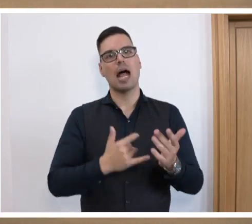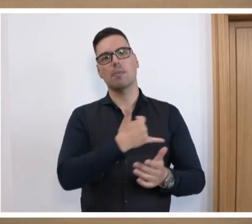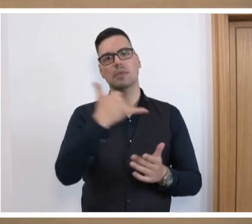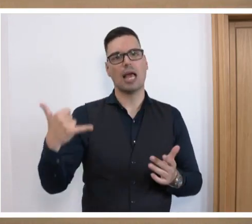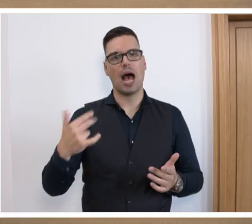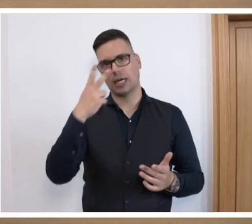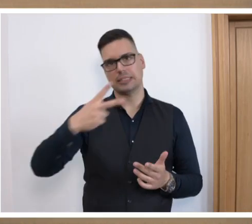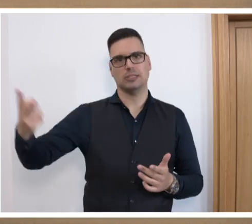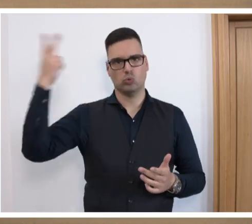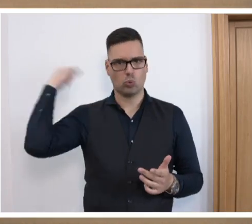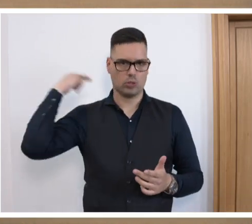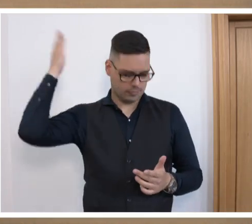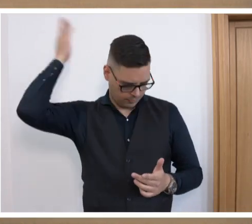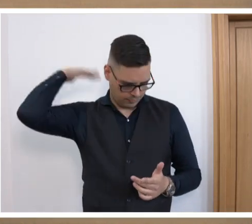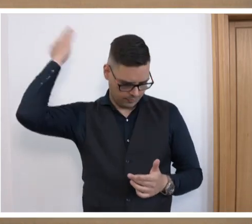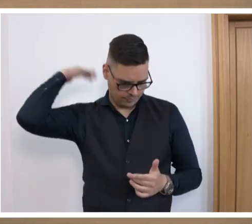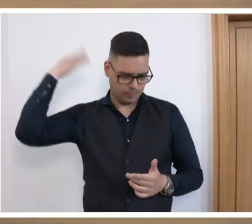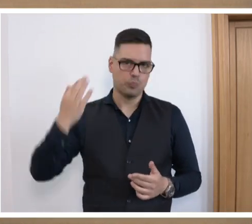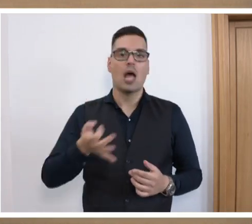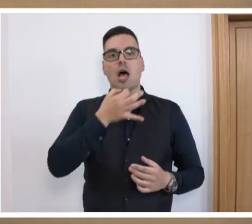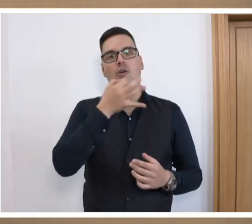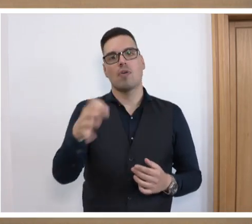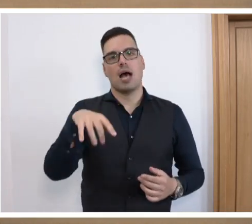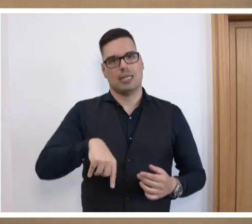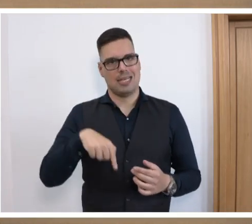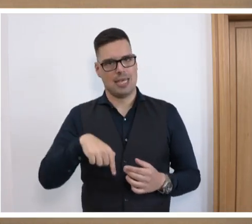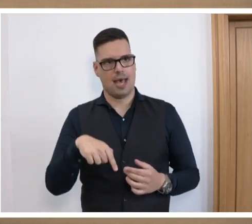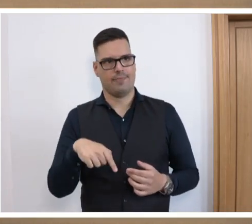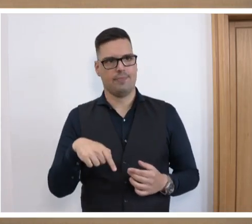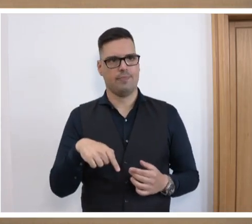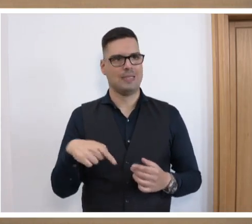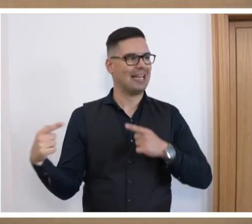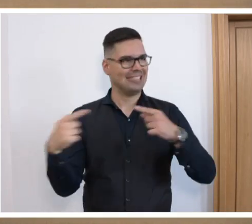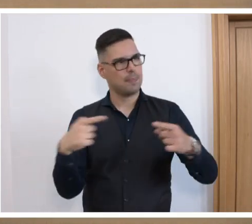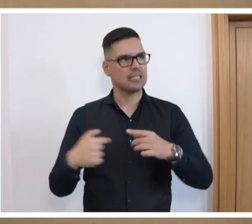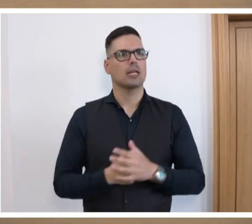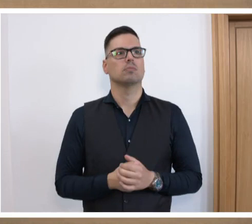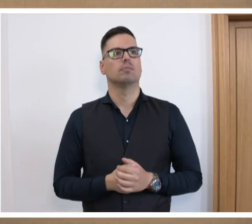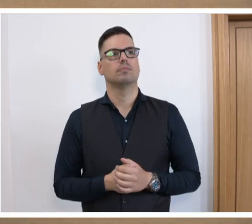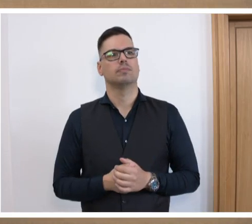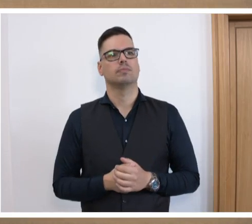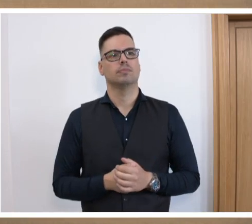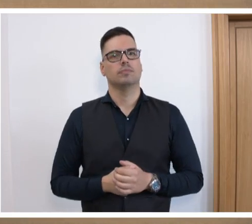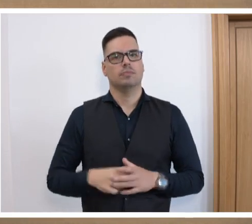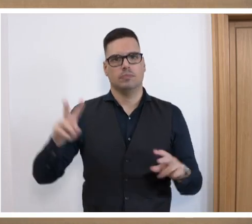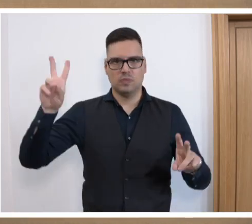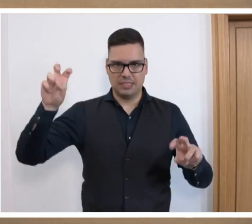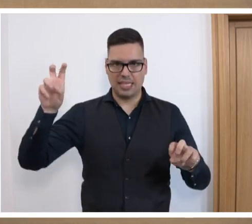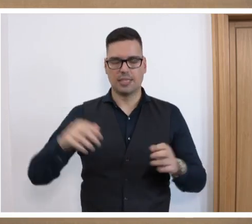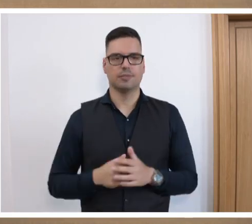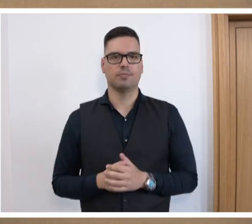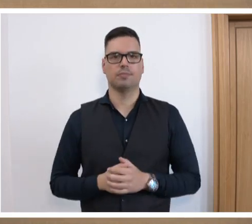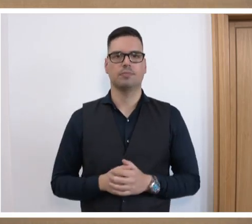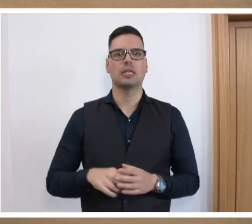bisschen zurück, wurde über diese Frage schon mal hier in diesem Hause debattiert. Es ist, ich zitiere mit Erlaubnis